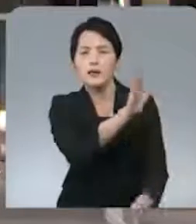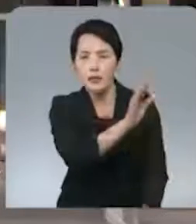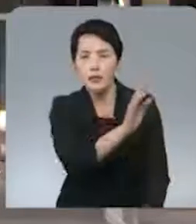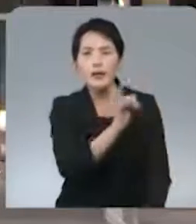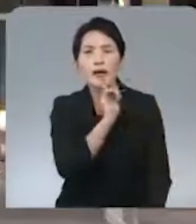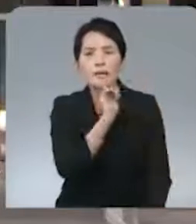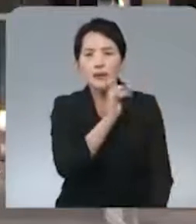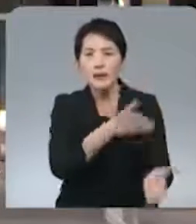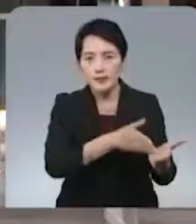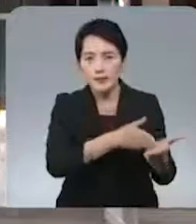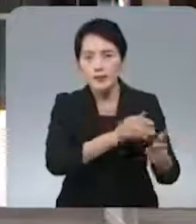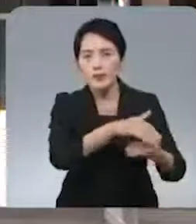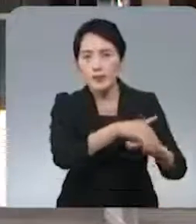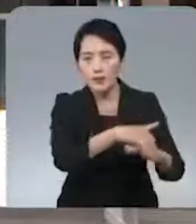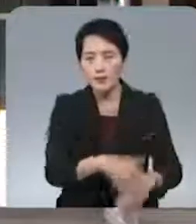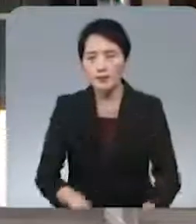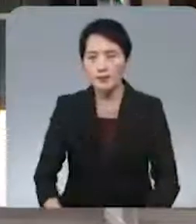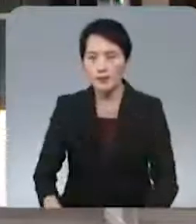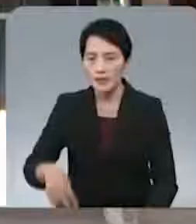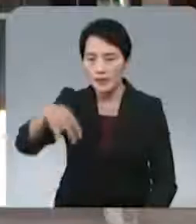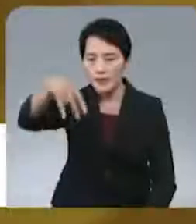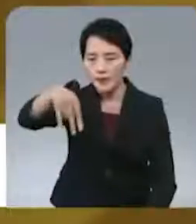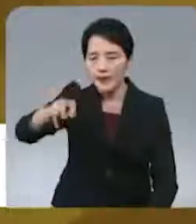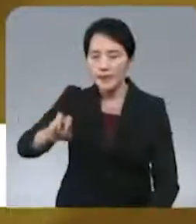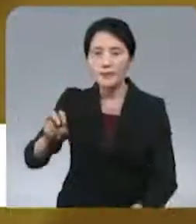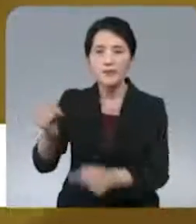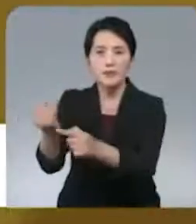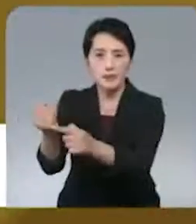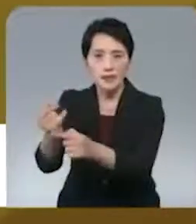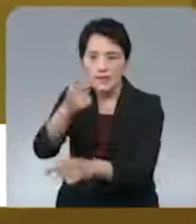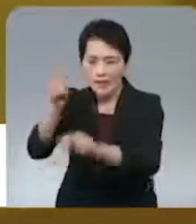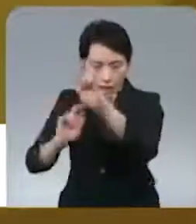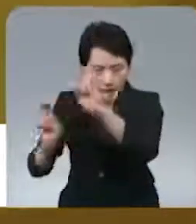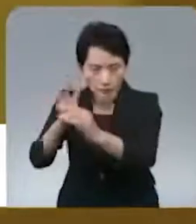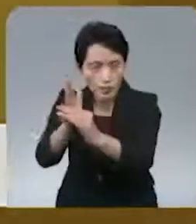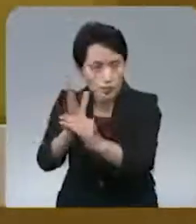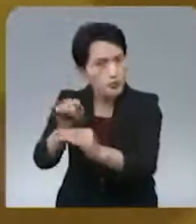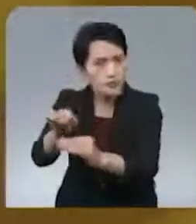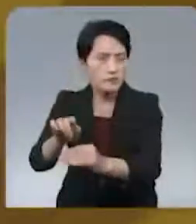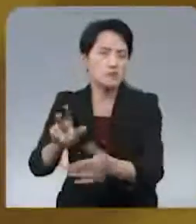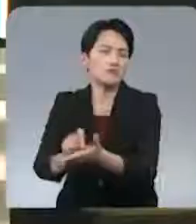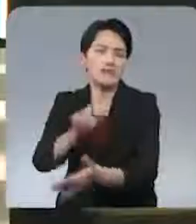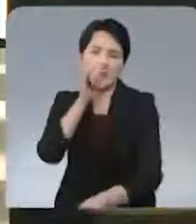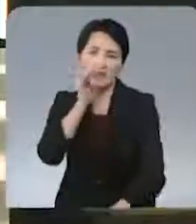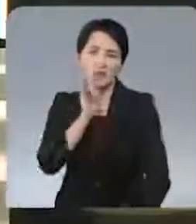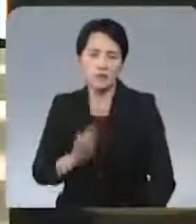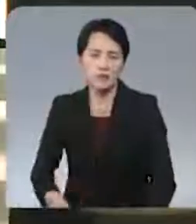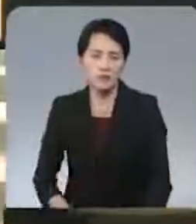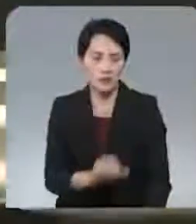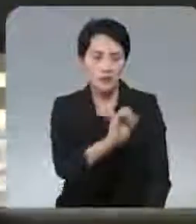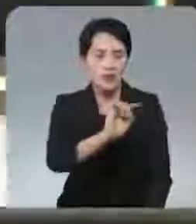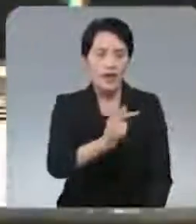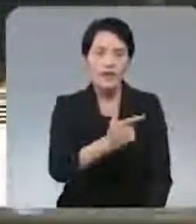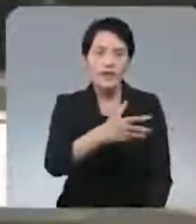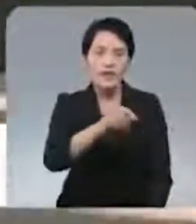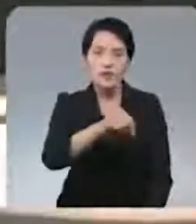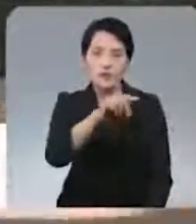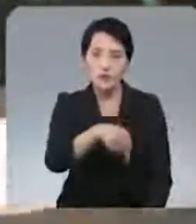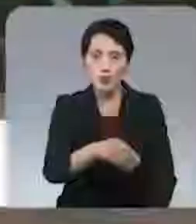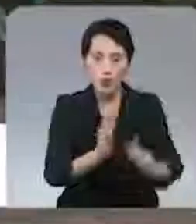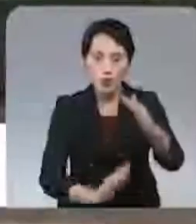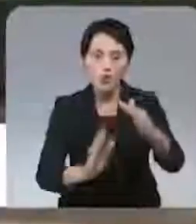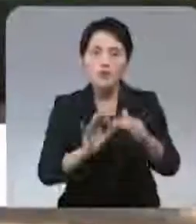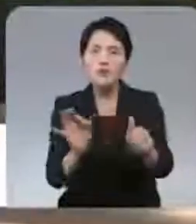于乌克兰危机期间进行挑衅。沈相丁在首尔江南地铁站进行竞选活动，呼吁女性的支